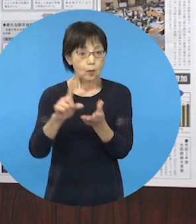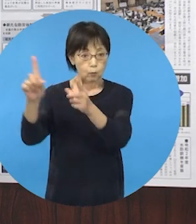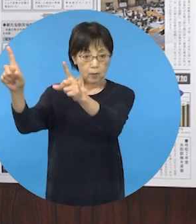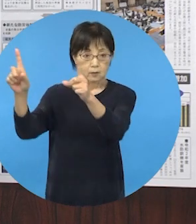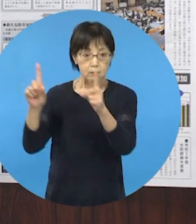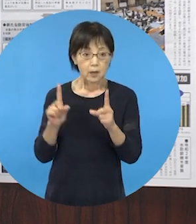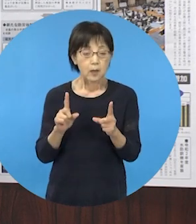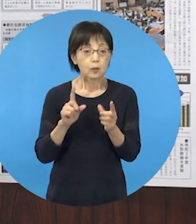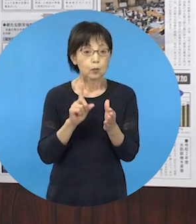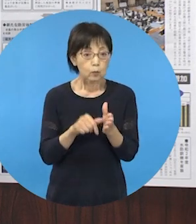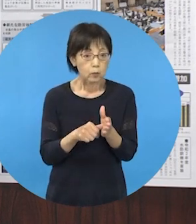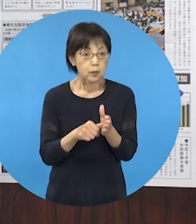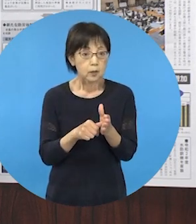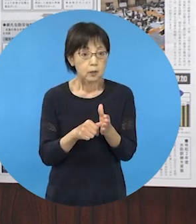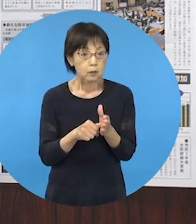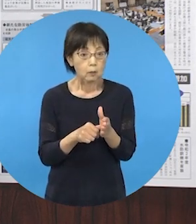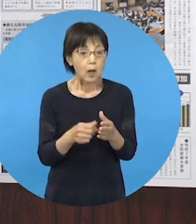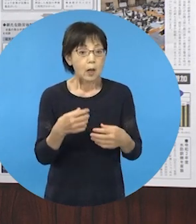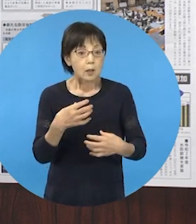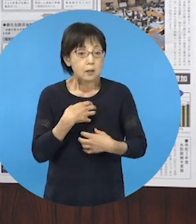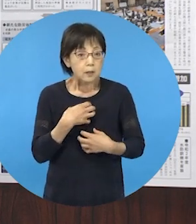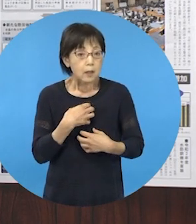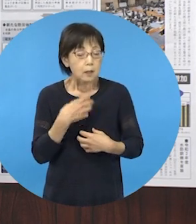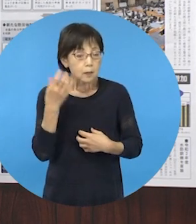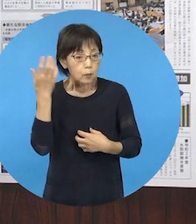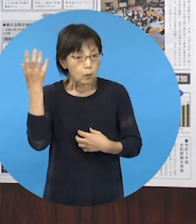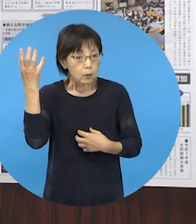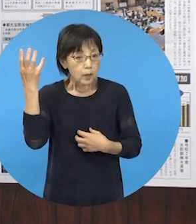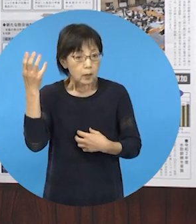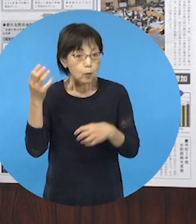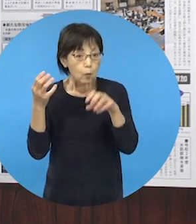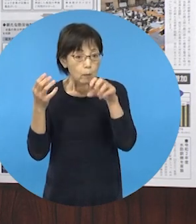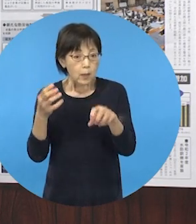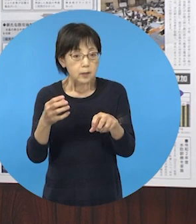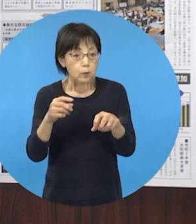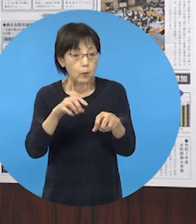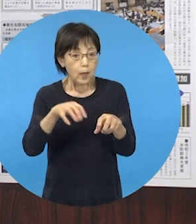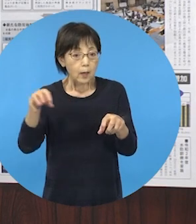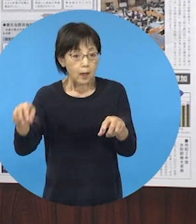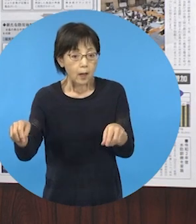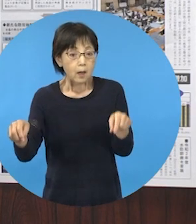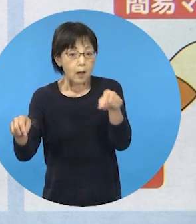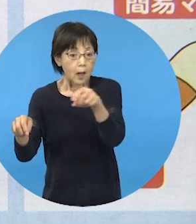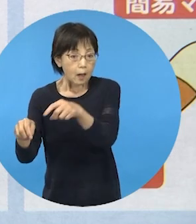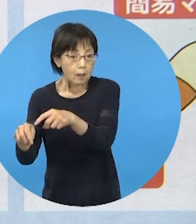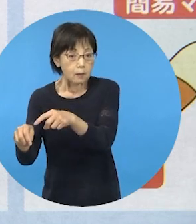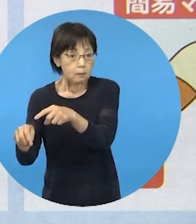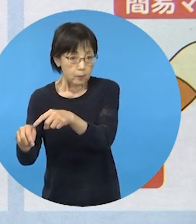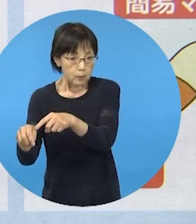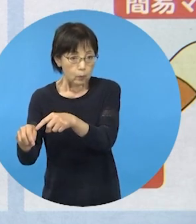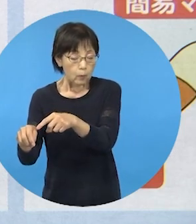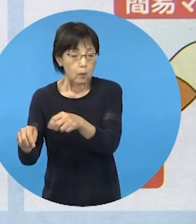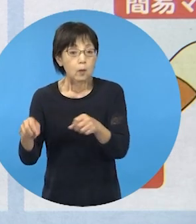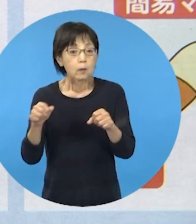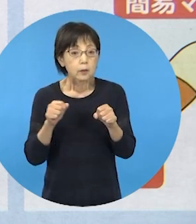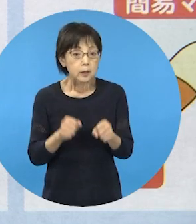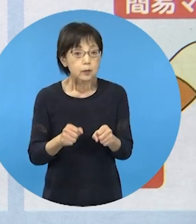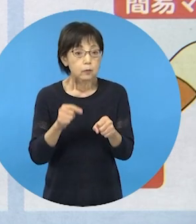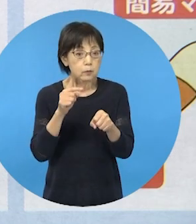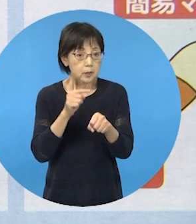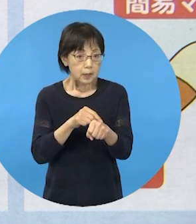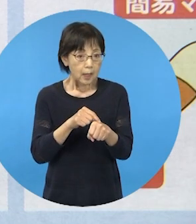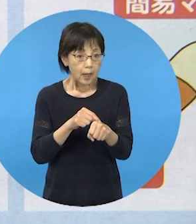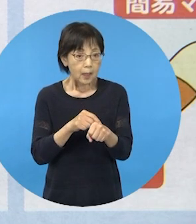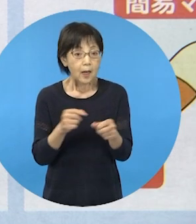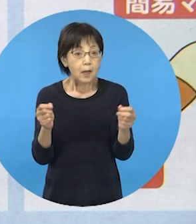は危険が想定される場所からの一時的な避難となりますので避難生活が中長期に